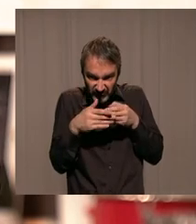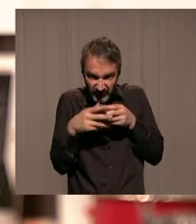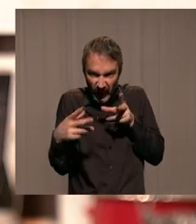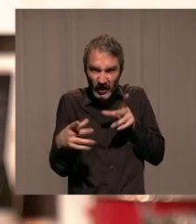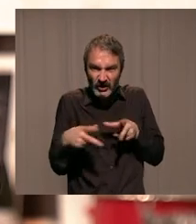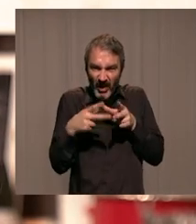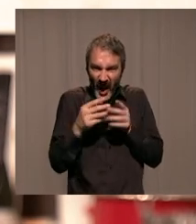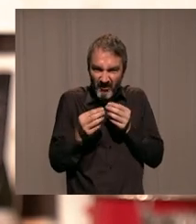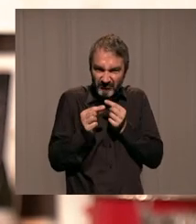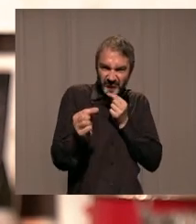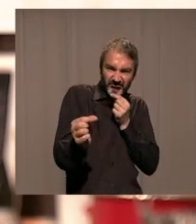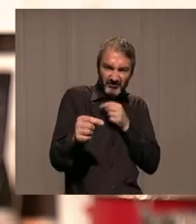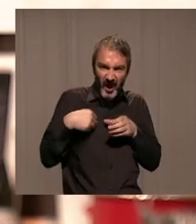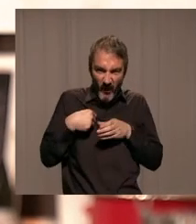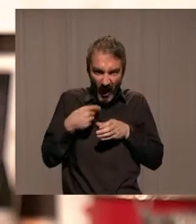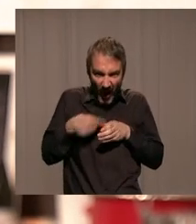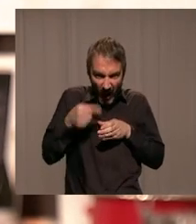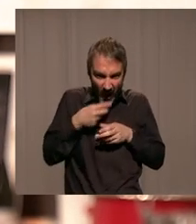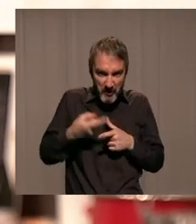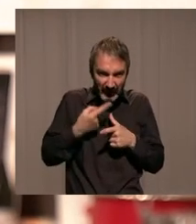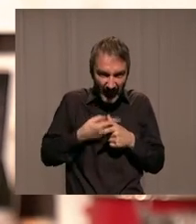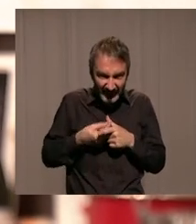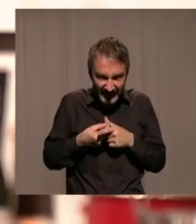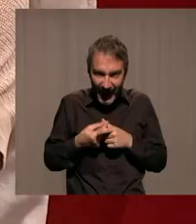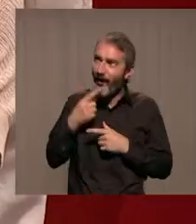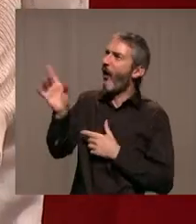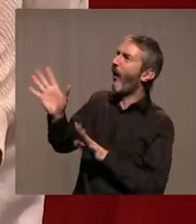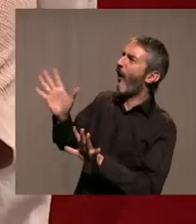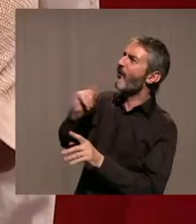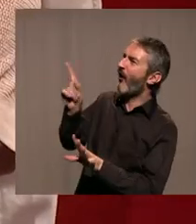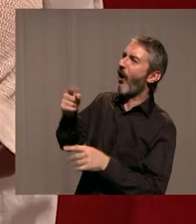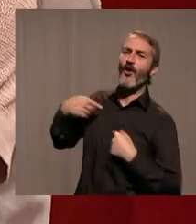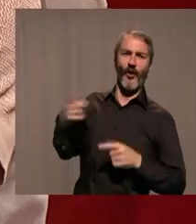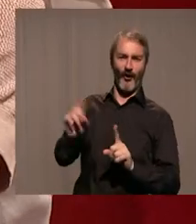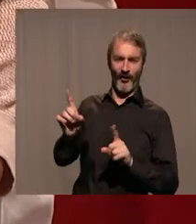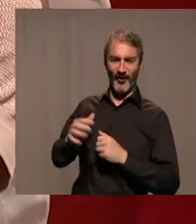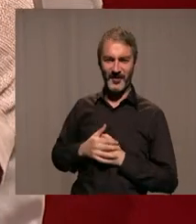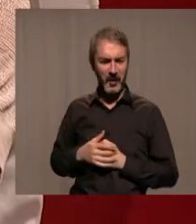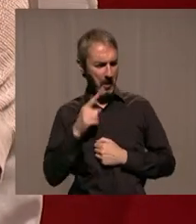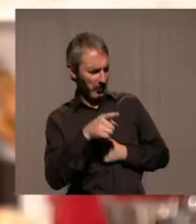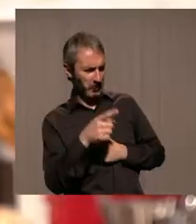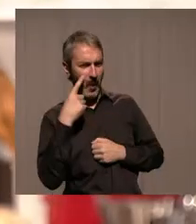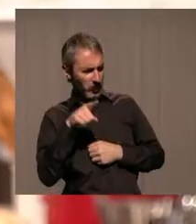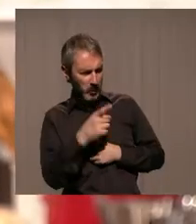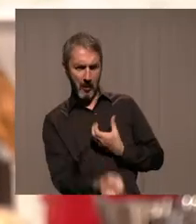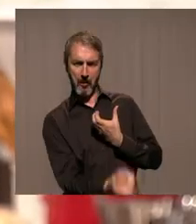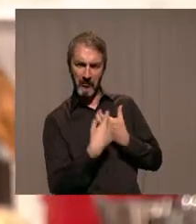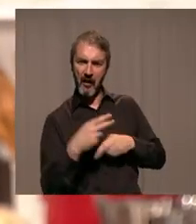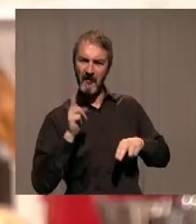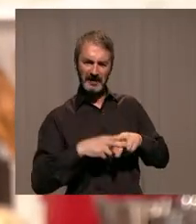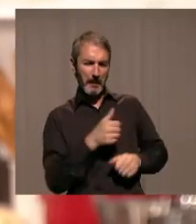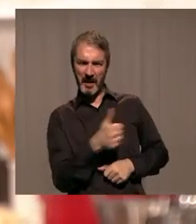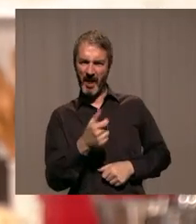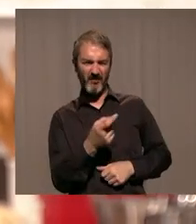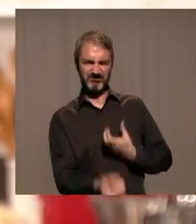asocials... Ganchitos, Doritos... No, no veig a veure, que fa cares. No, creo. No. Almenys jo no. No, ja et veig que t'has apuntat aquí a la festa el primer.